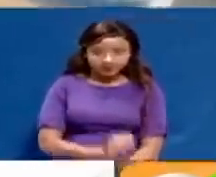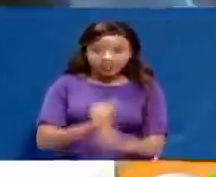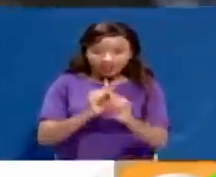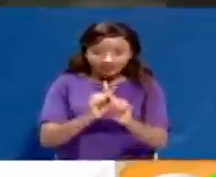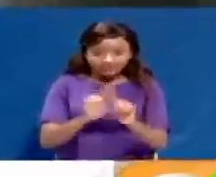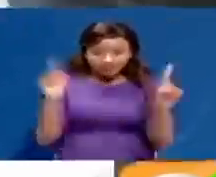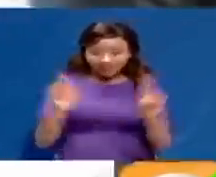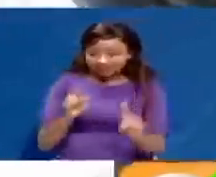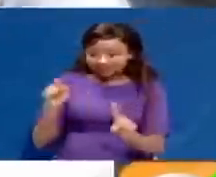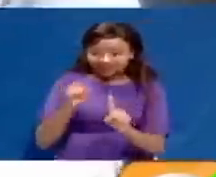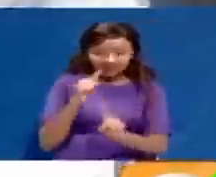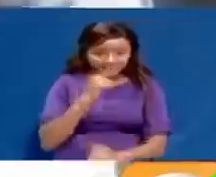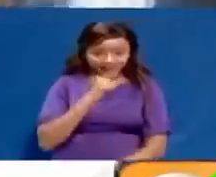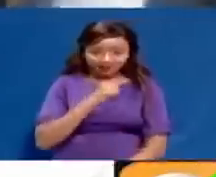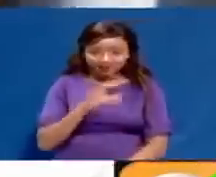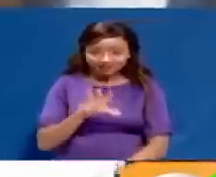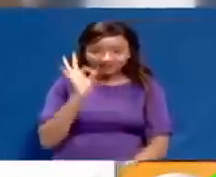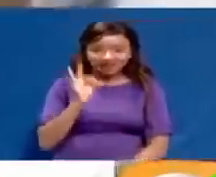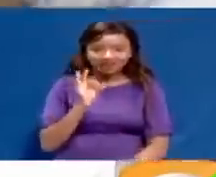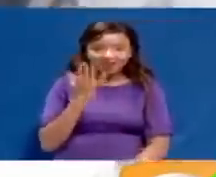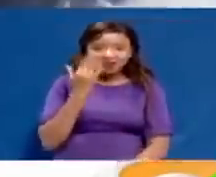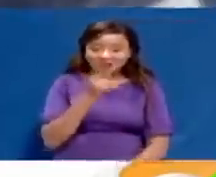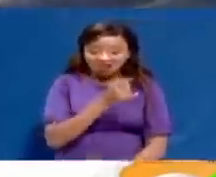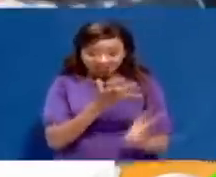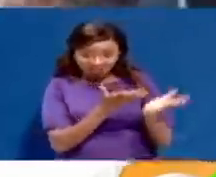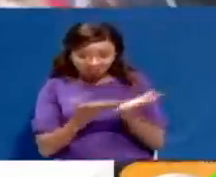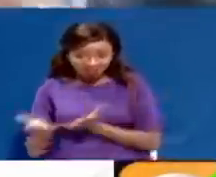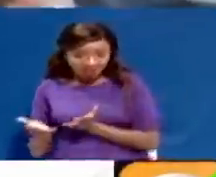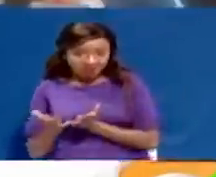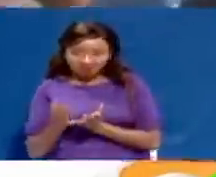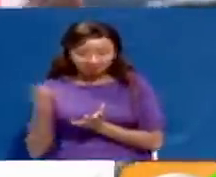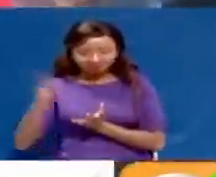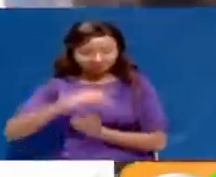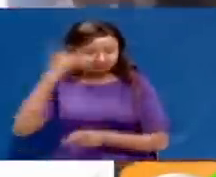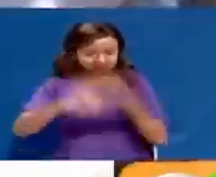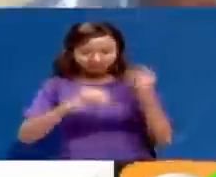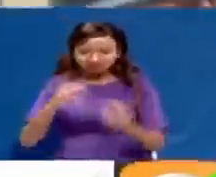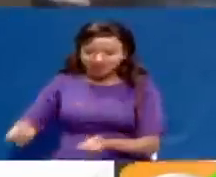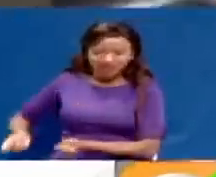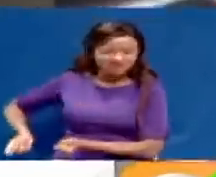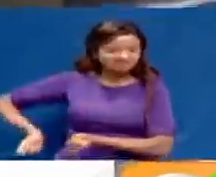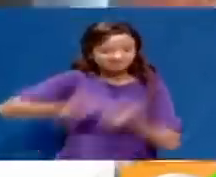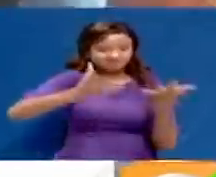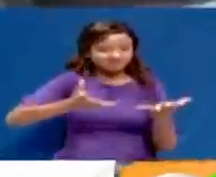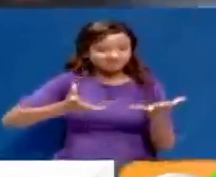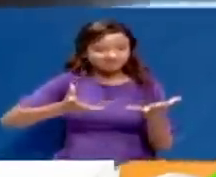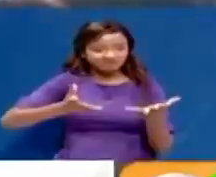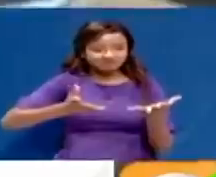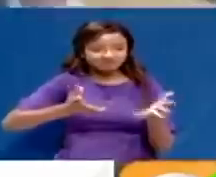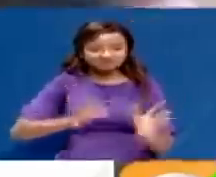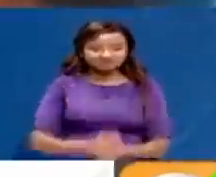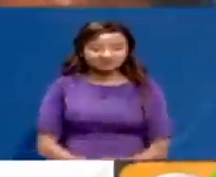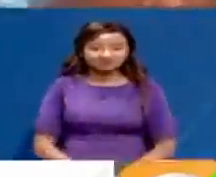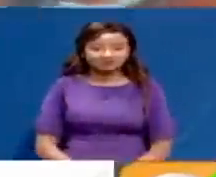Lakini alijipata pabaya, kwani hakuwa amekaribishwa. Alinyanyuliwa na kutupwa nje.